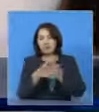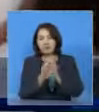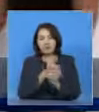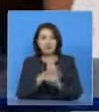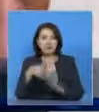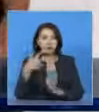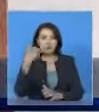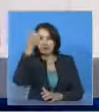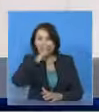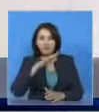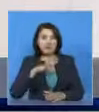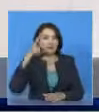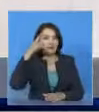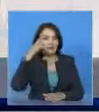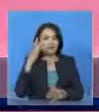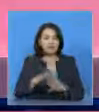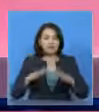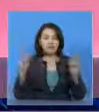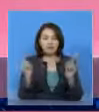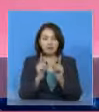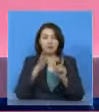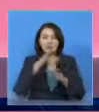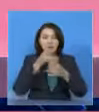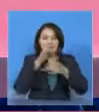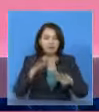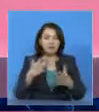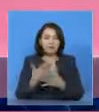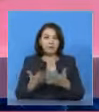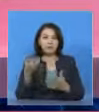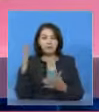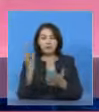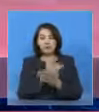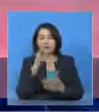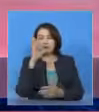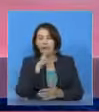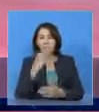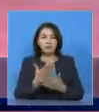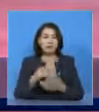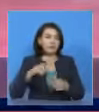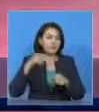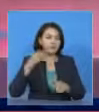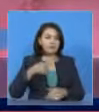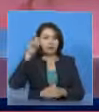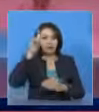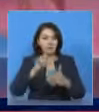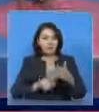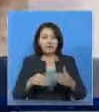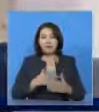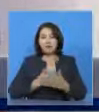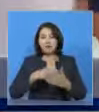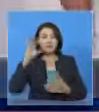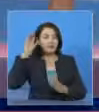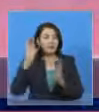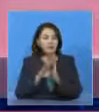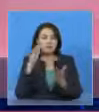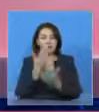всего 3 года, и, казалось бы, в столь короткие сроки невозможно добиться весомых успехов в октагоне, однако он чувствует себя уверенно и активно прислушивается к